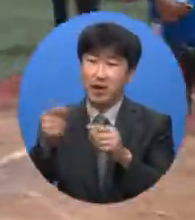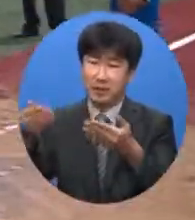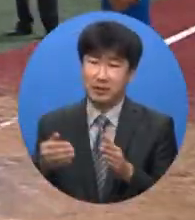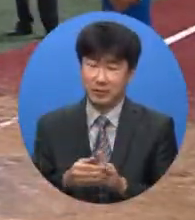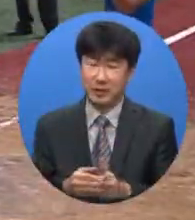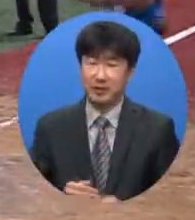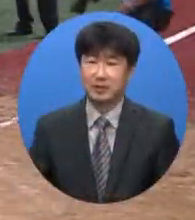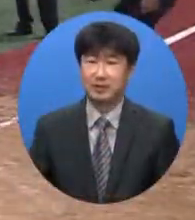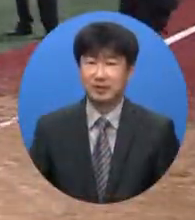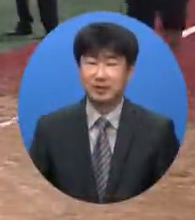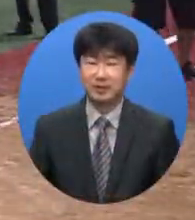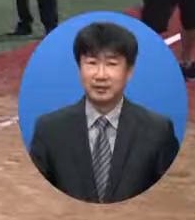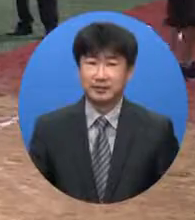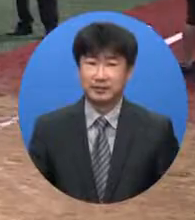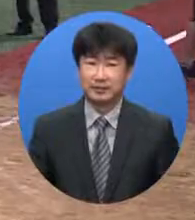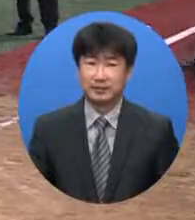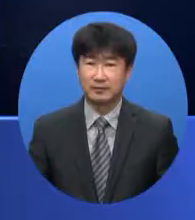환경을 갖췄다는 평가를 받고 있습니다.